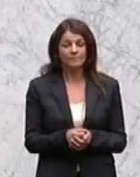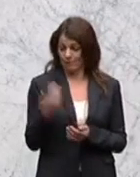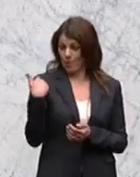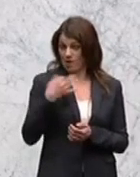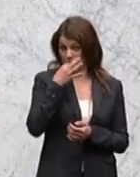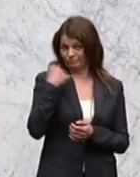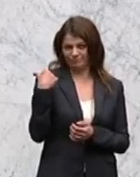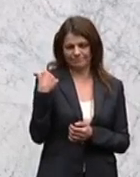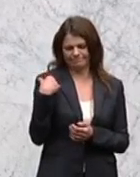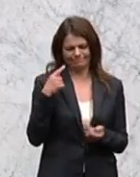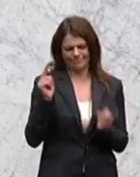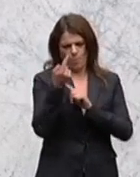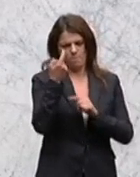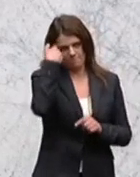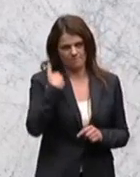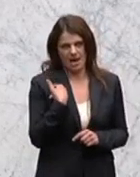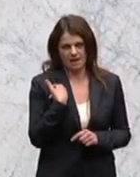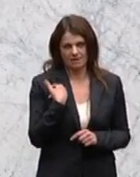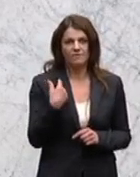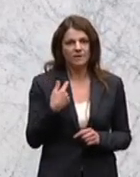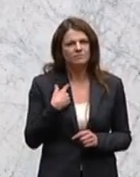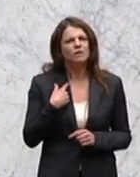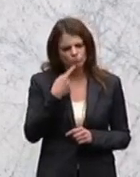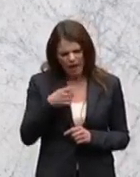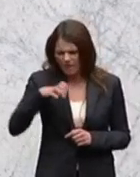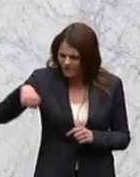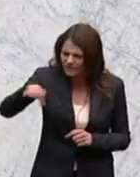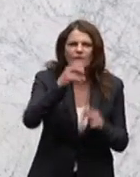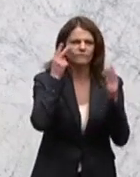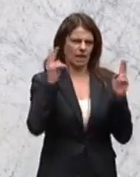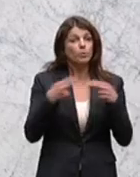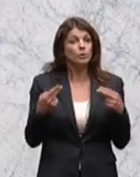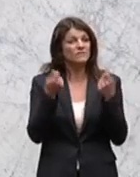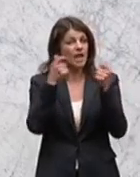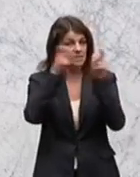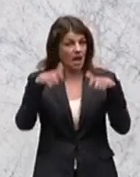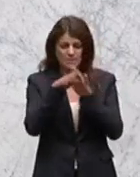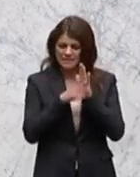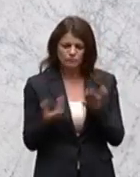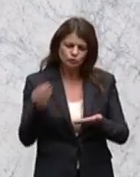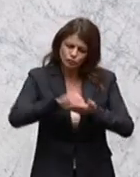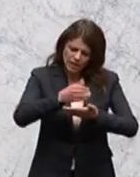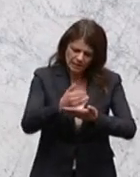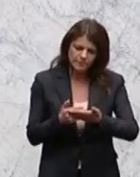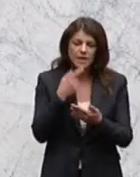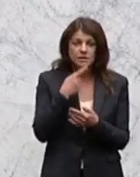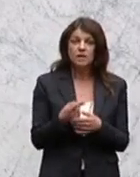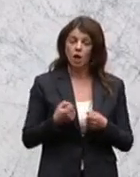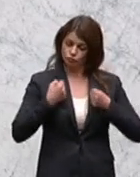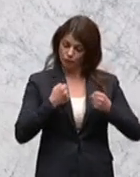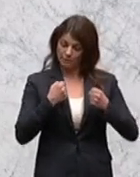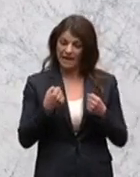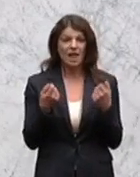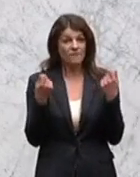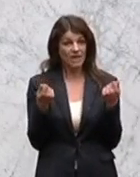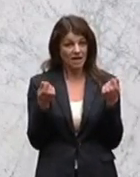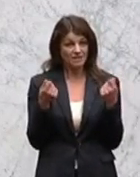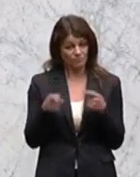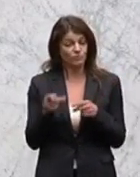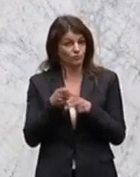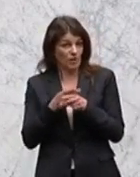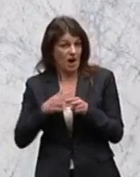Am Wort Katrin Nachbauer, ÖVP. Sehr geehrte Steuerzahler, im Gegensatz zu meinem Vorredner halte ich viel vom Föderalismus und wenig